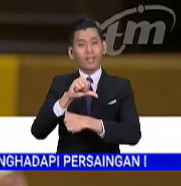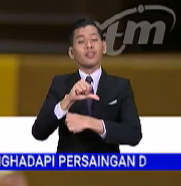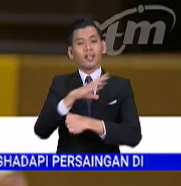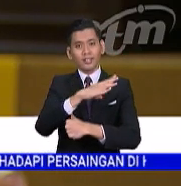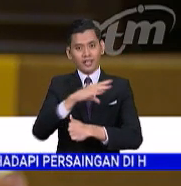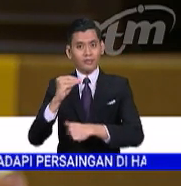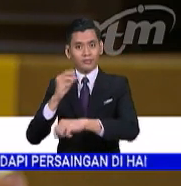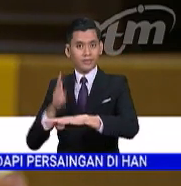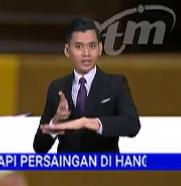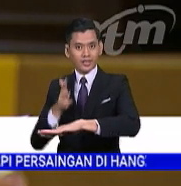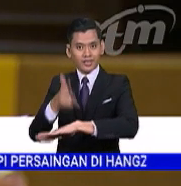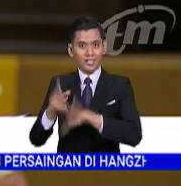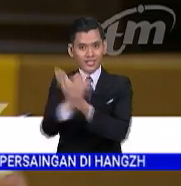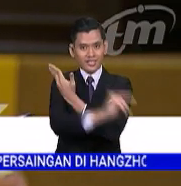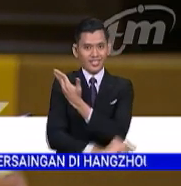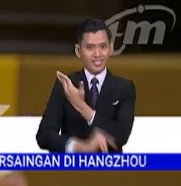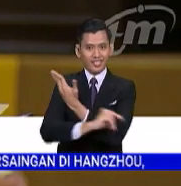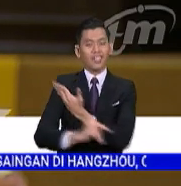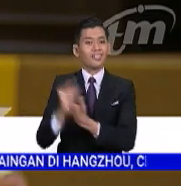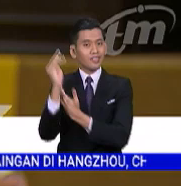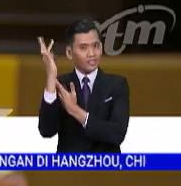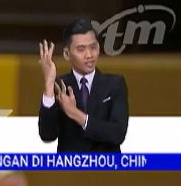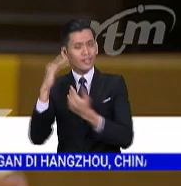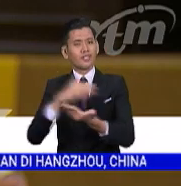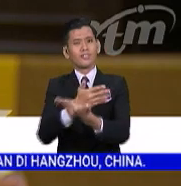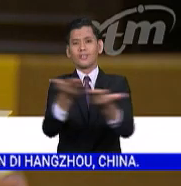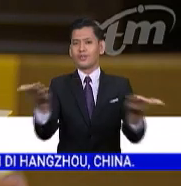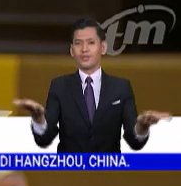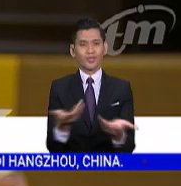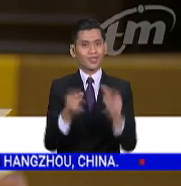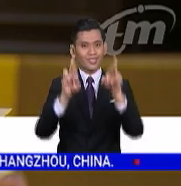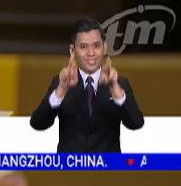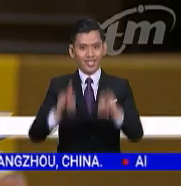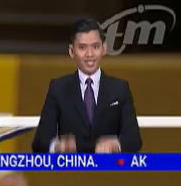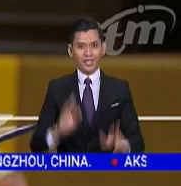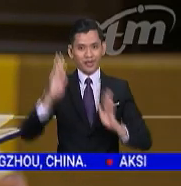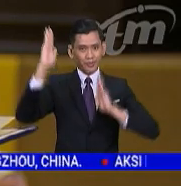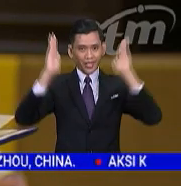negeri yang dinanti-nantikan oleh seluruh rakyat.